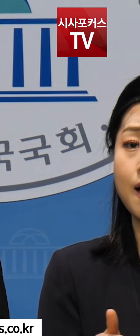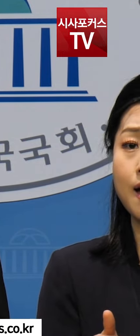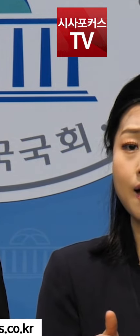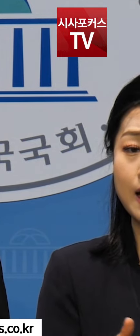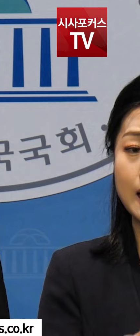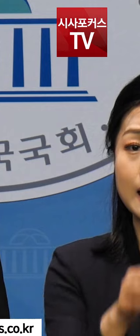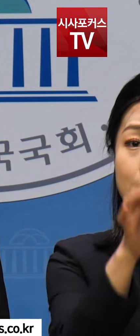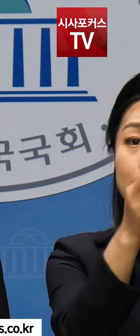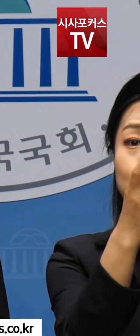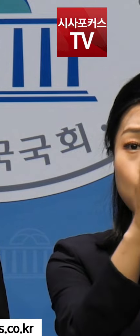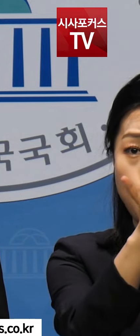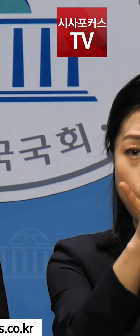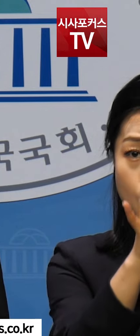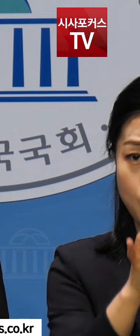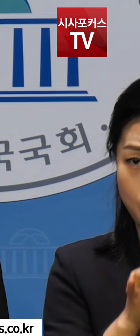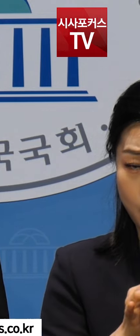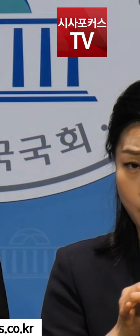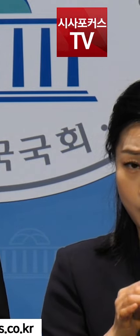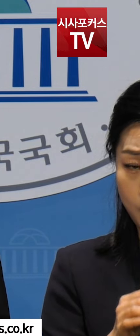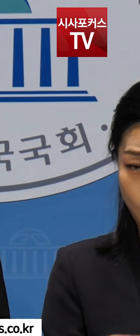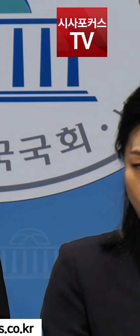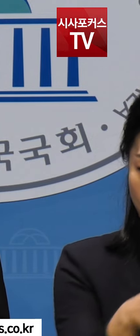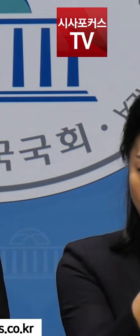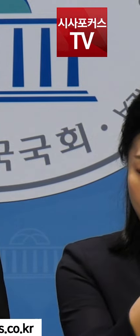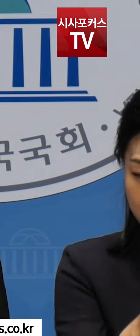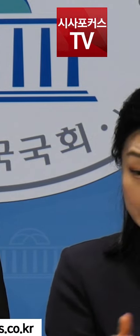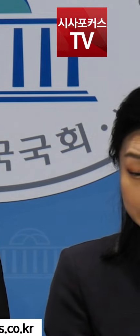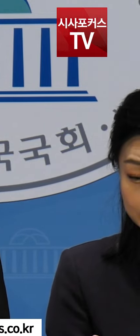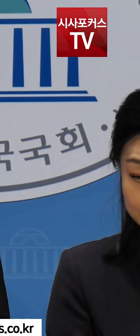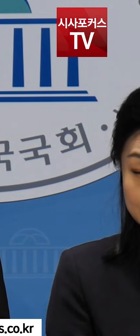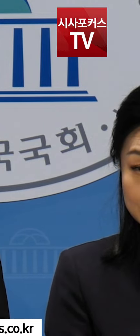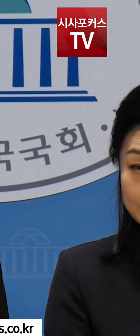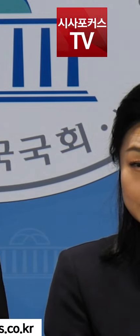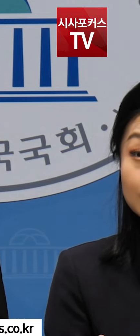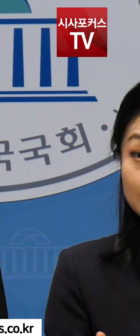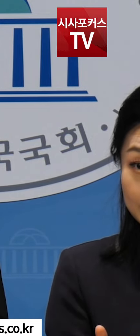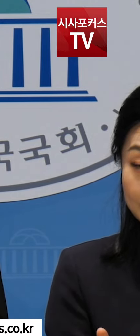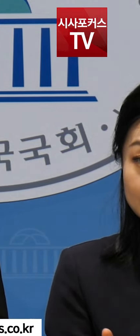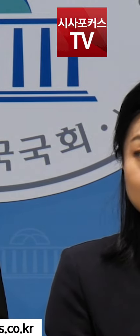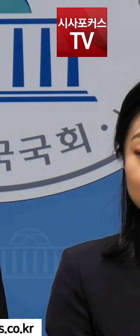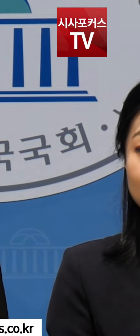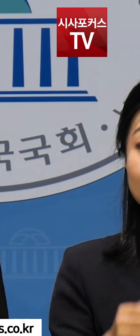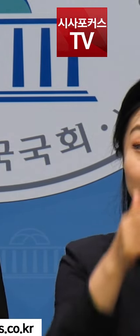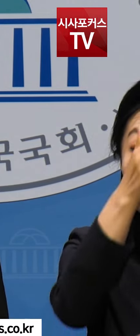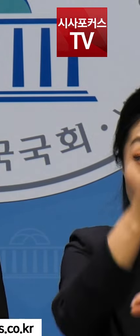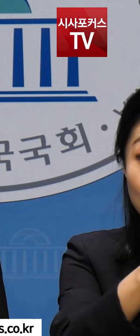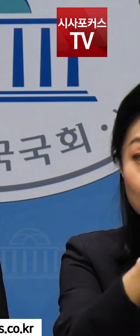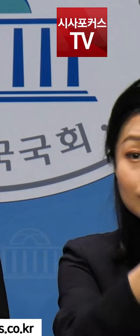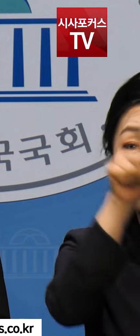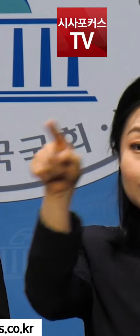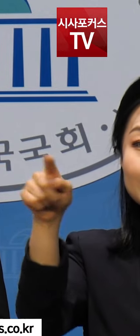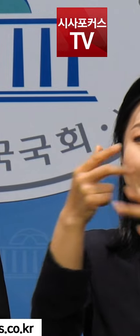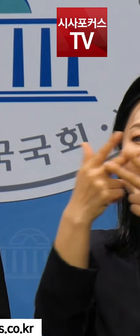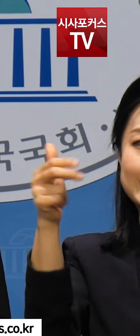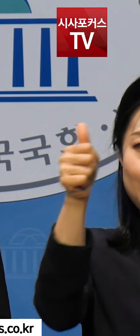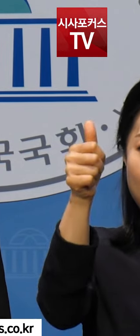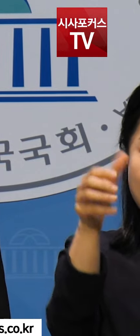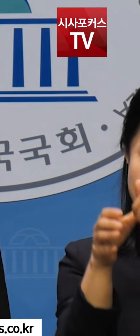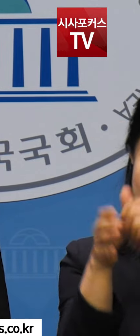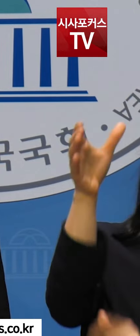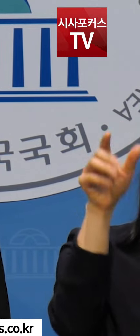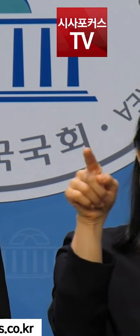김용 대변인에 대한 불리한 진술을 이끌어내고 결국엔 최종적으로는 기승전 이재명 대표를 죽이기